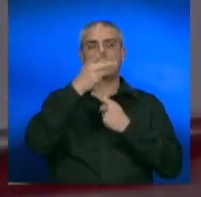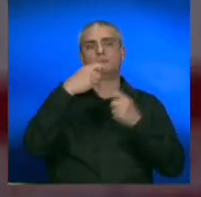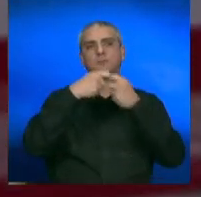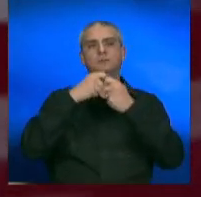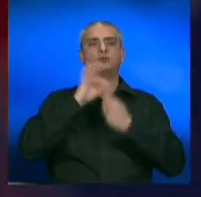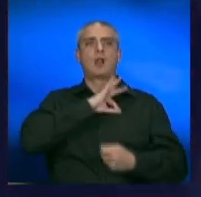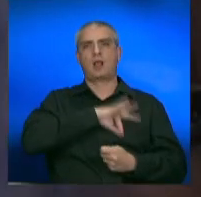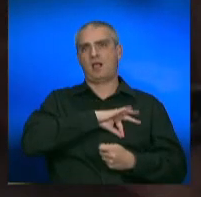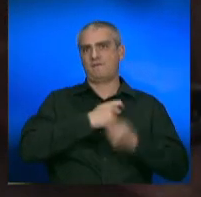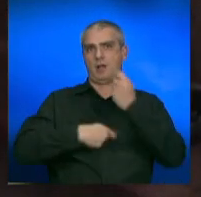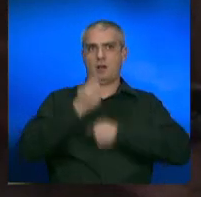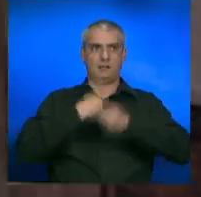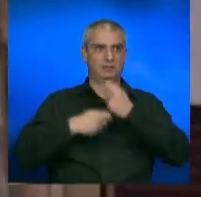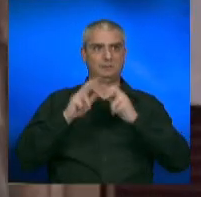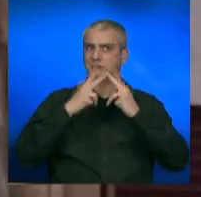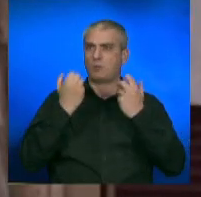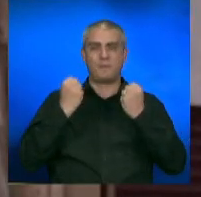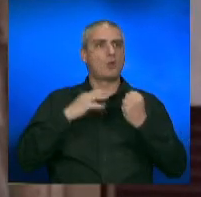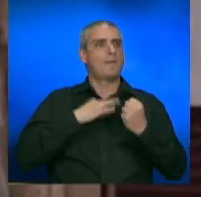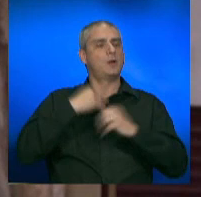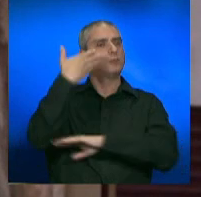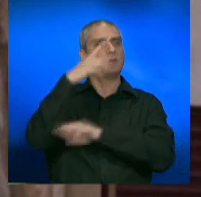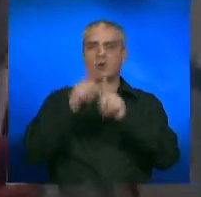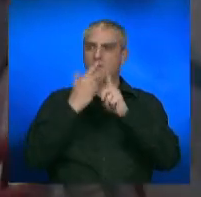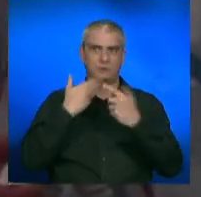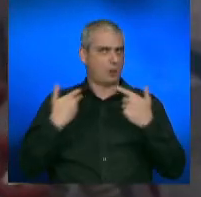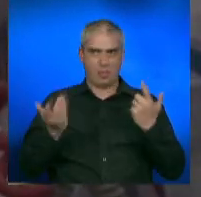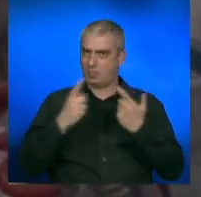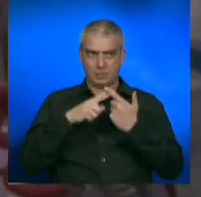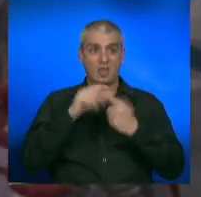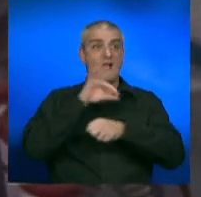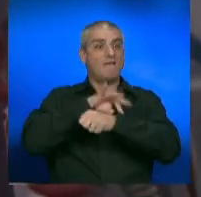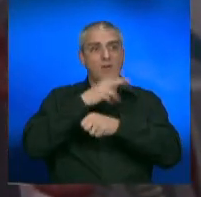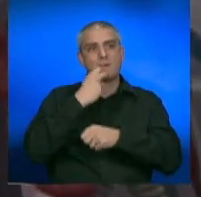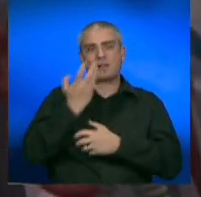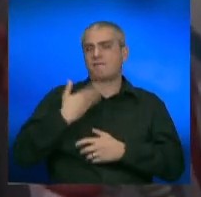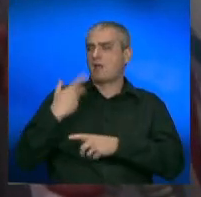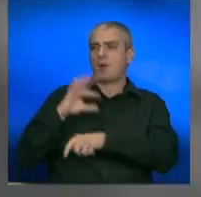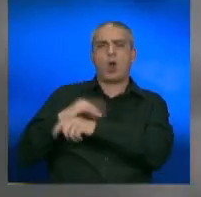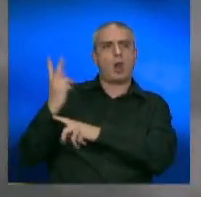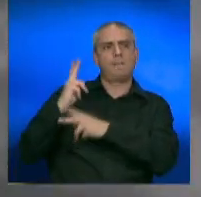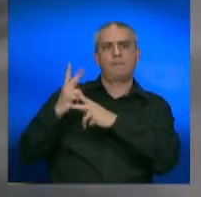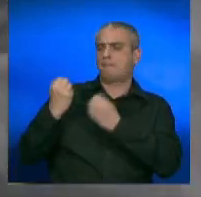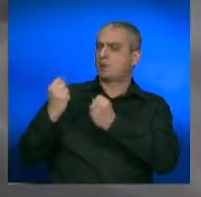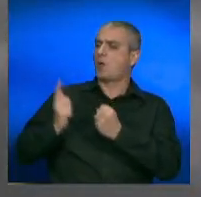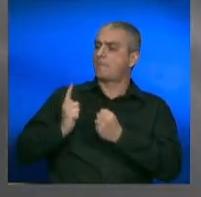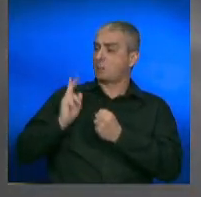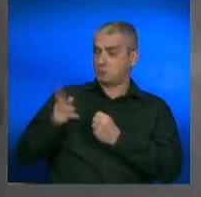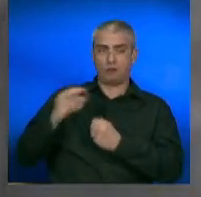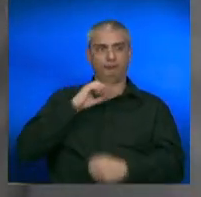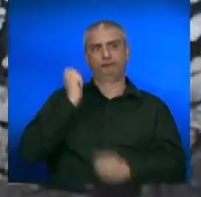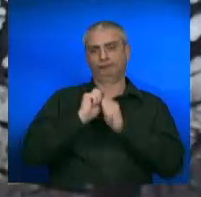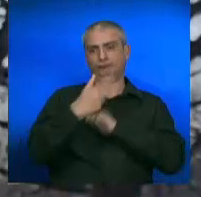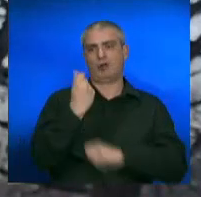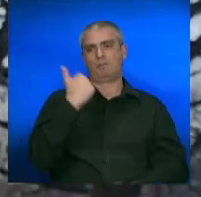למטרות רווח, לציבור אין ביטוח בריאות ממלכתי כמו בישראל, ורופאים מעדיפים לקבל חולים שיש להם ביטוח פרטי שמשלם